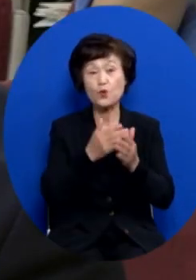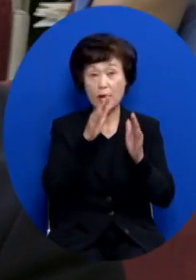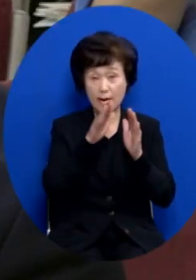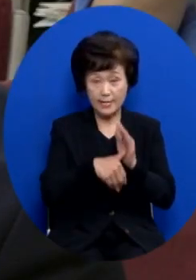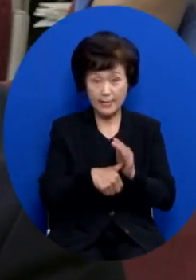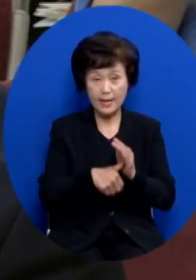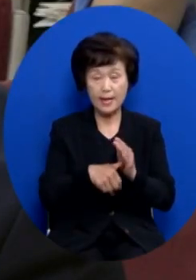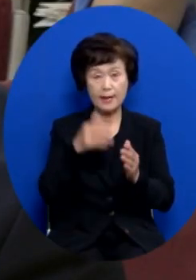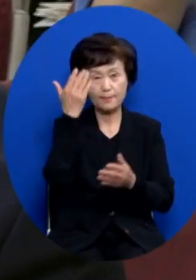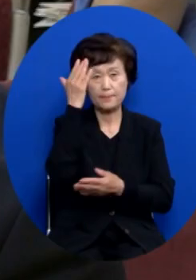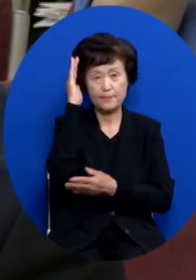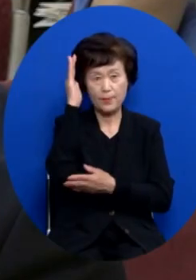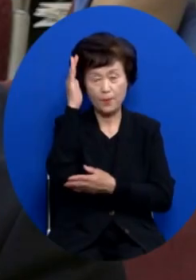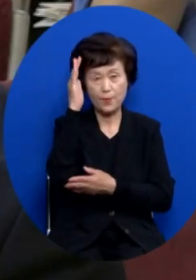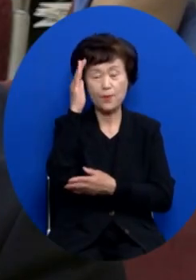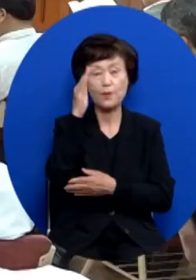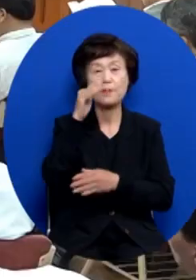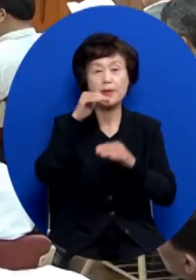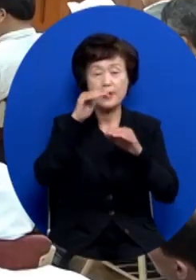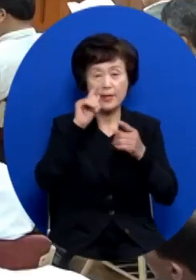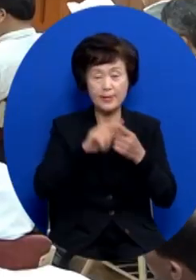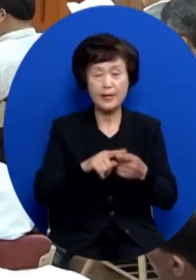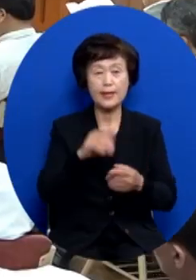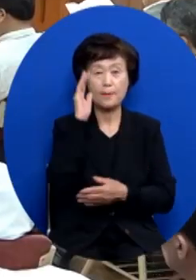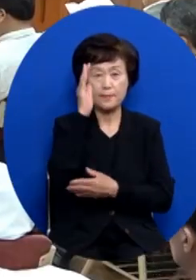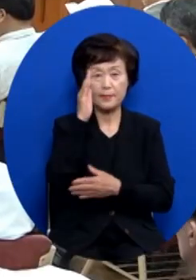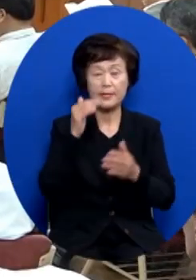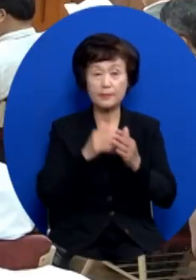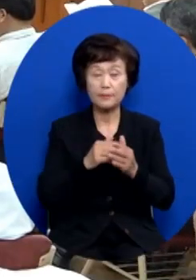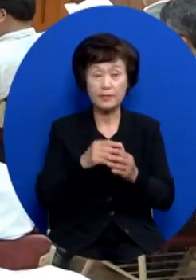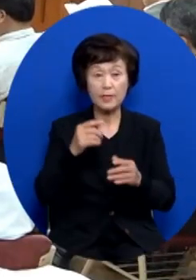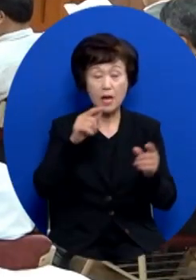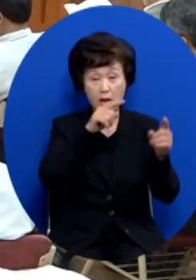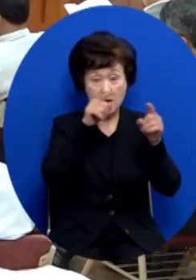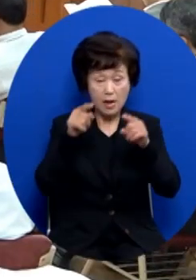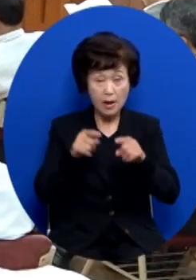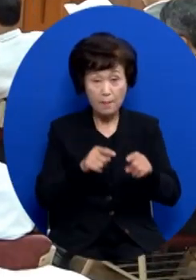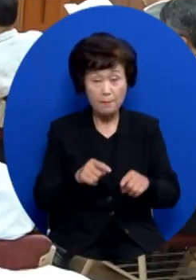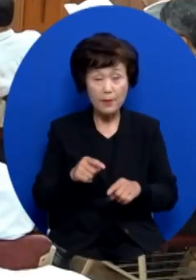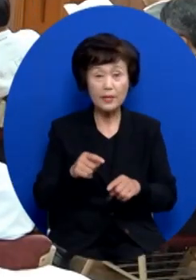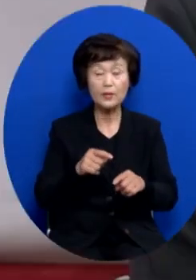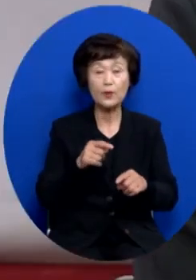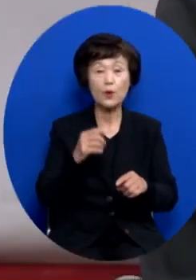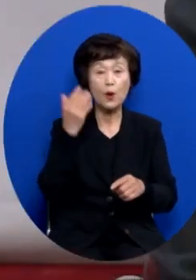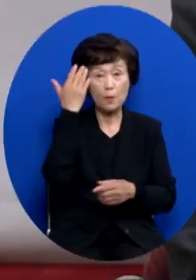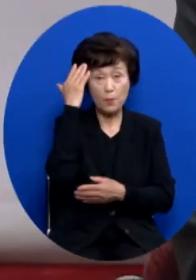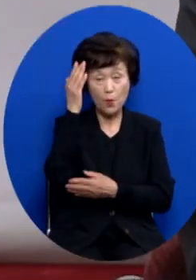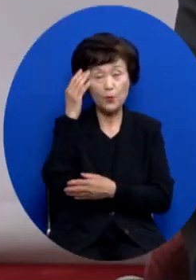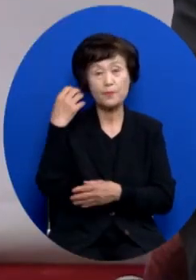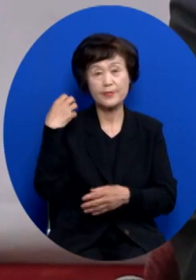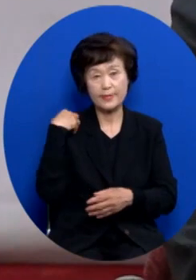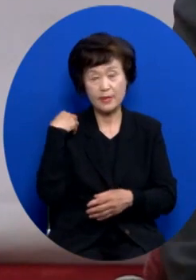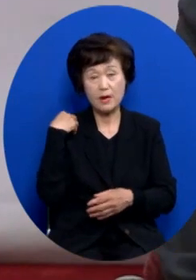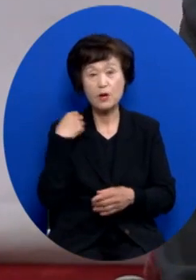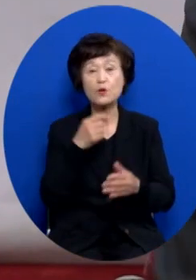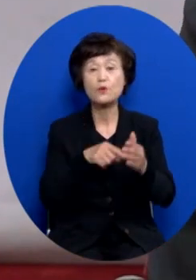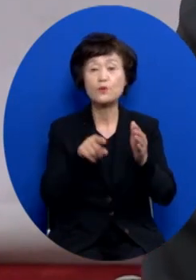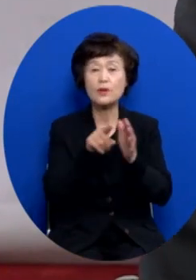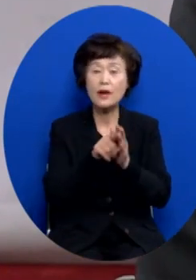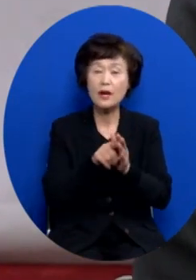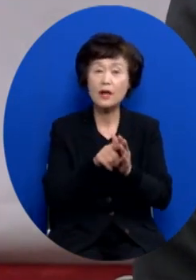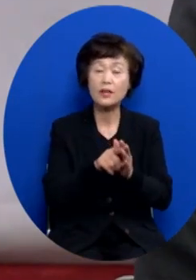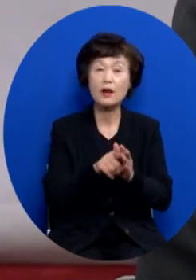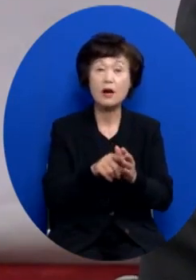포럼 취지를 밝혔습니다. 이어 한반도 평화통일을 위한 한국교회의 역할을 주제로 자유통일문화원 이해란